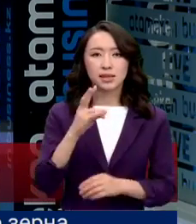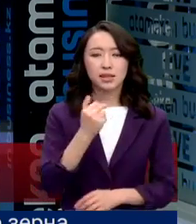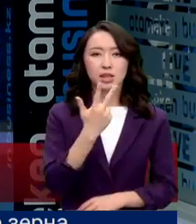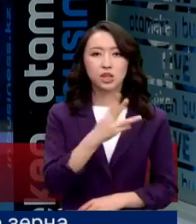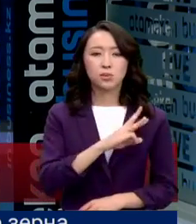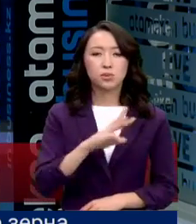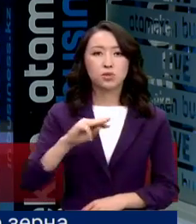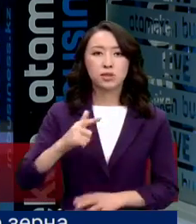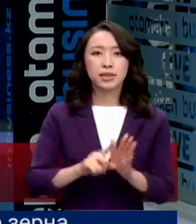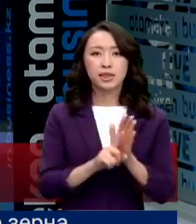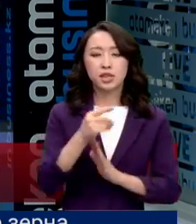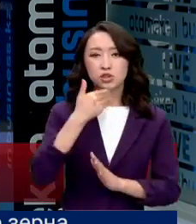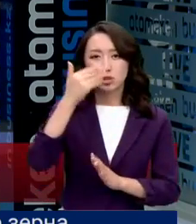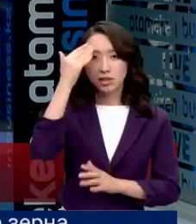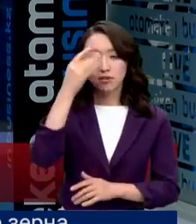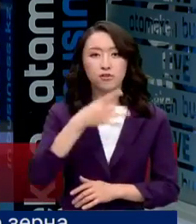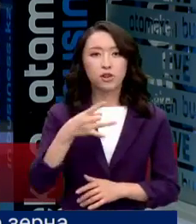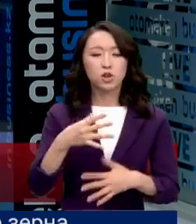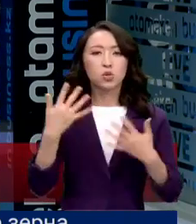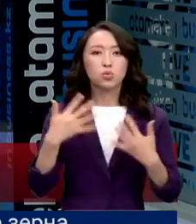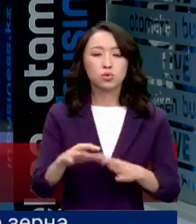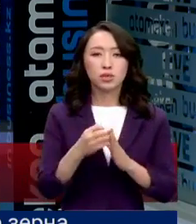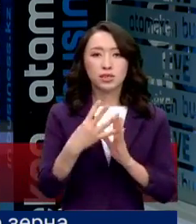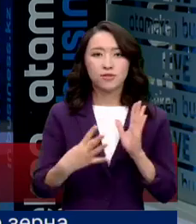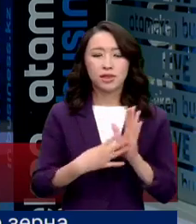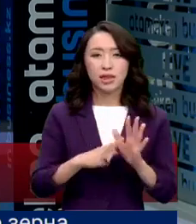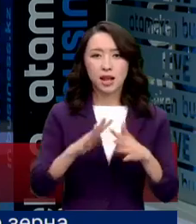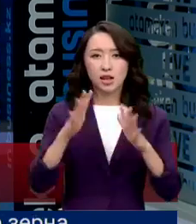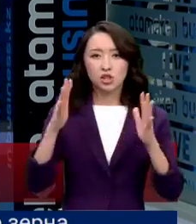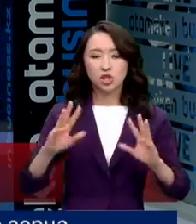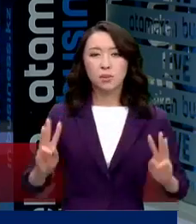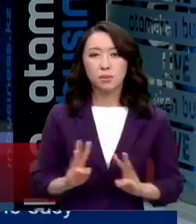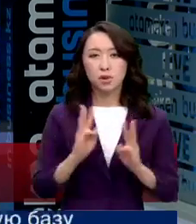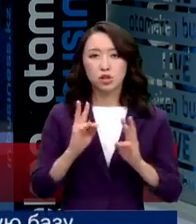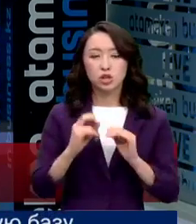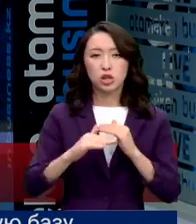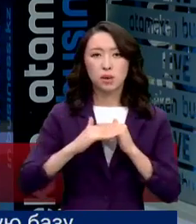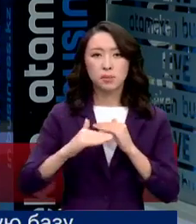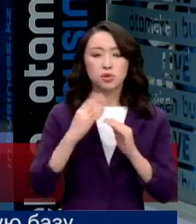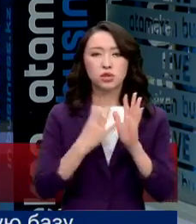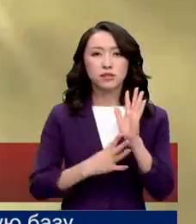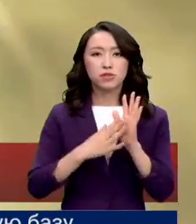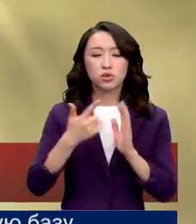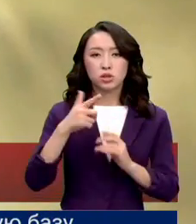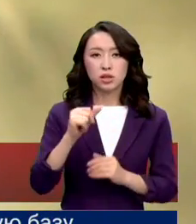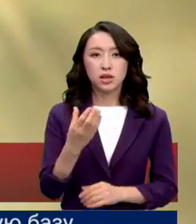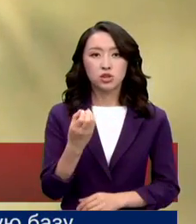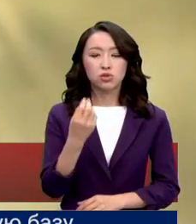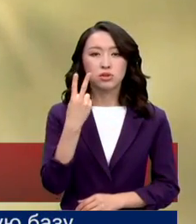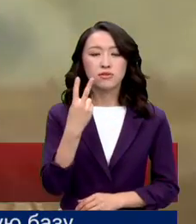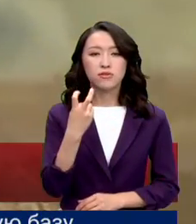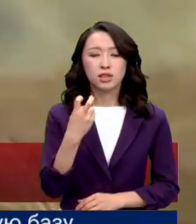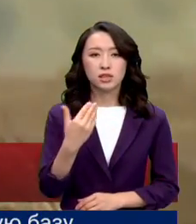миллиона тенге. С начала лета в регионе уже произошло 19 лесных пожаров на площади 90 гектаров. Еще